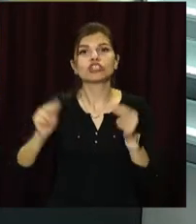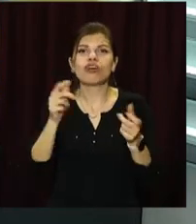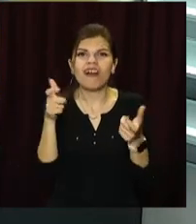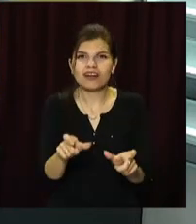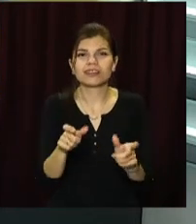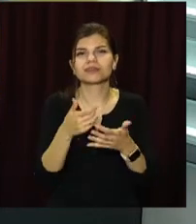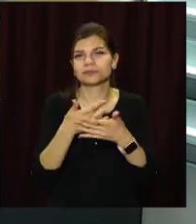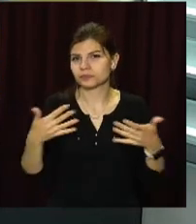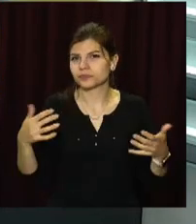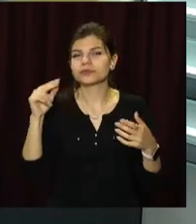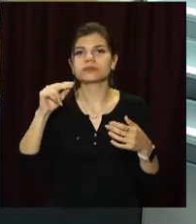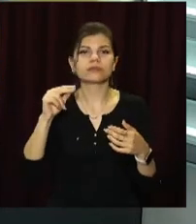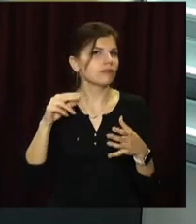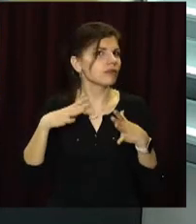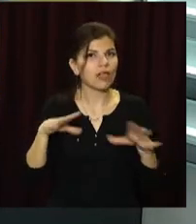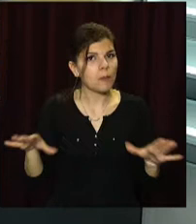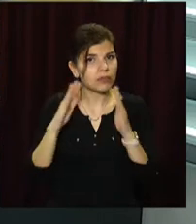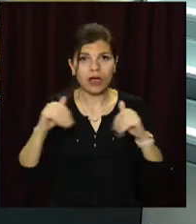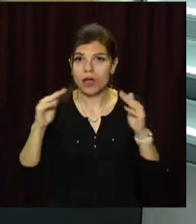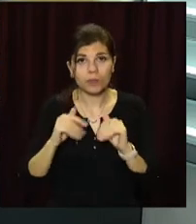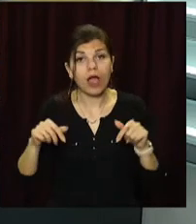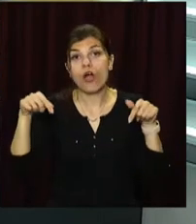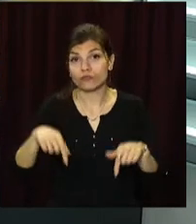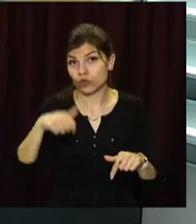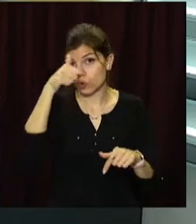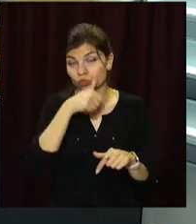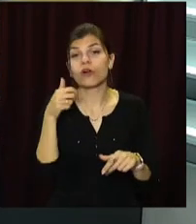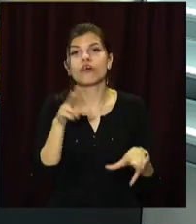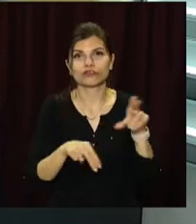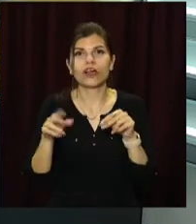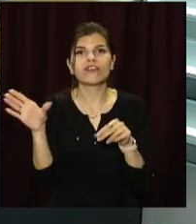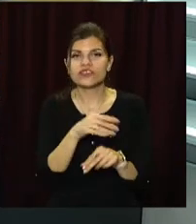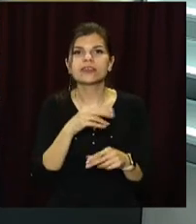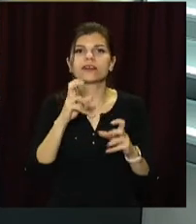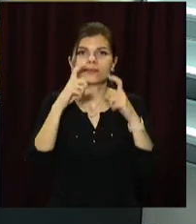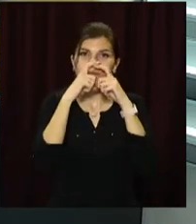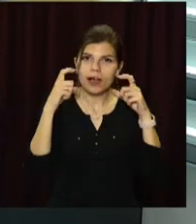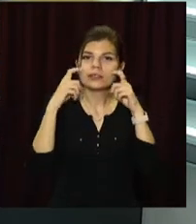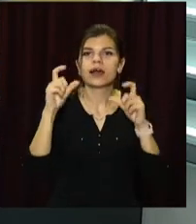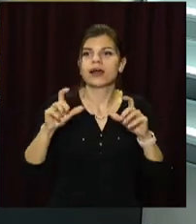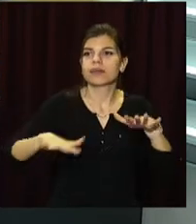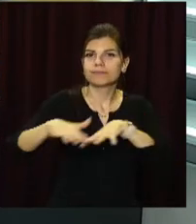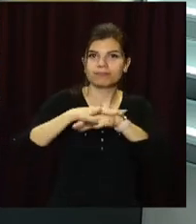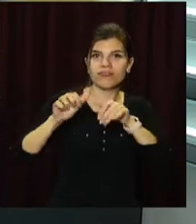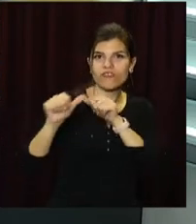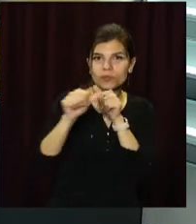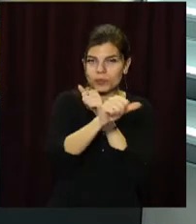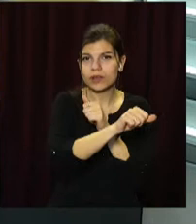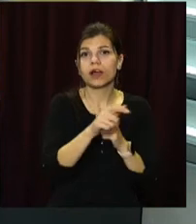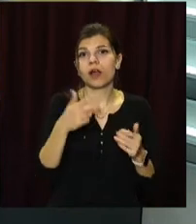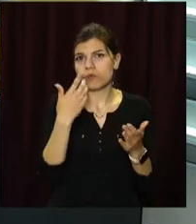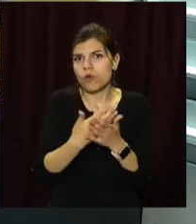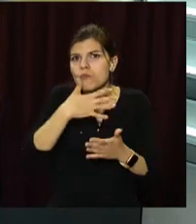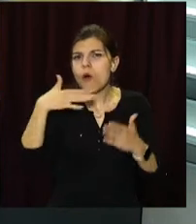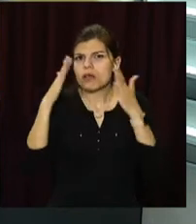обмеження табори при навчальних закладах не працювали. Цьогоріч, врахувавши всі епідеміологічні вимоги, планують запустити зо